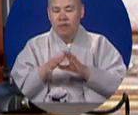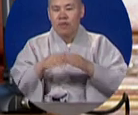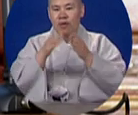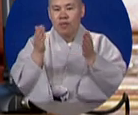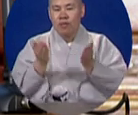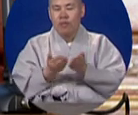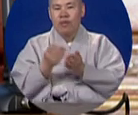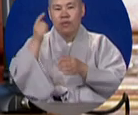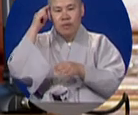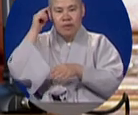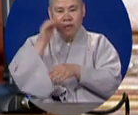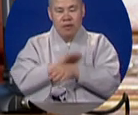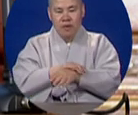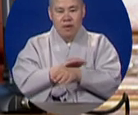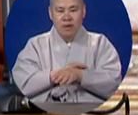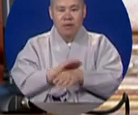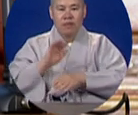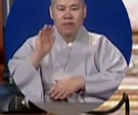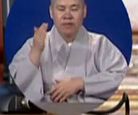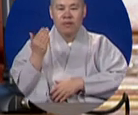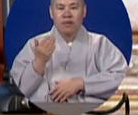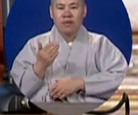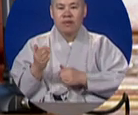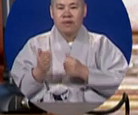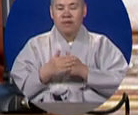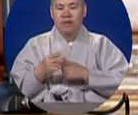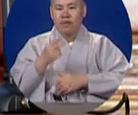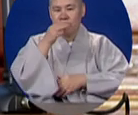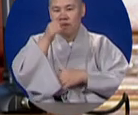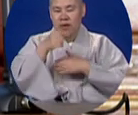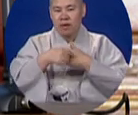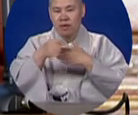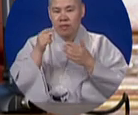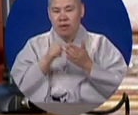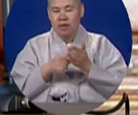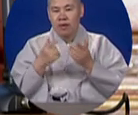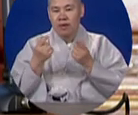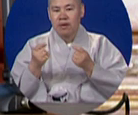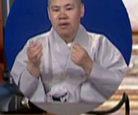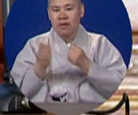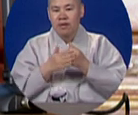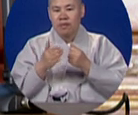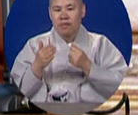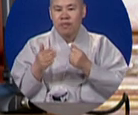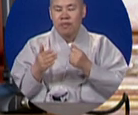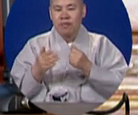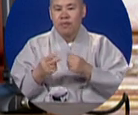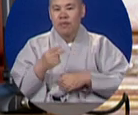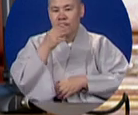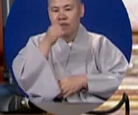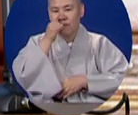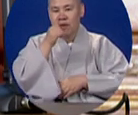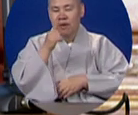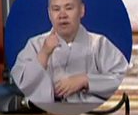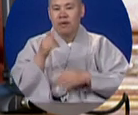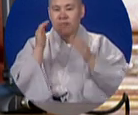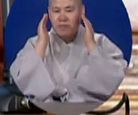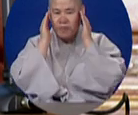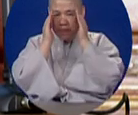그러니까 중생심이 그런 거니까 중생을 향해서